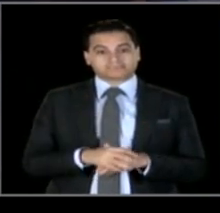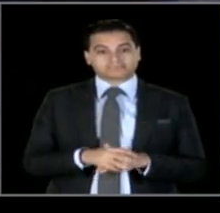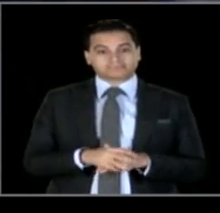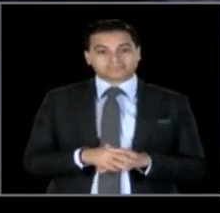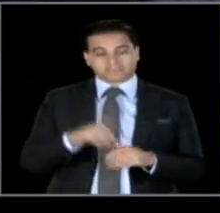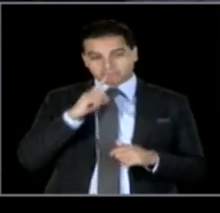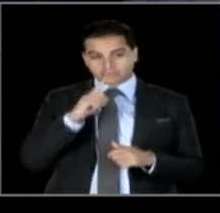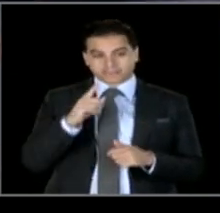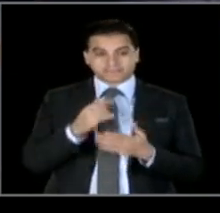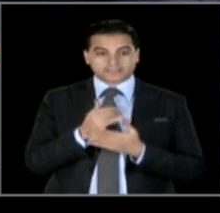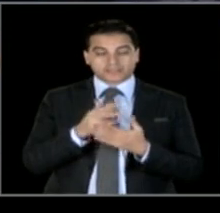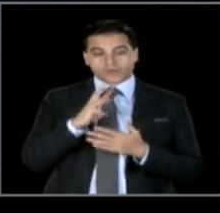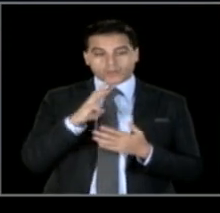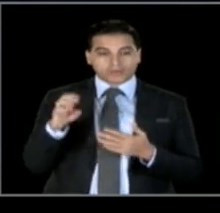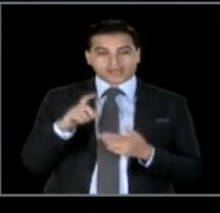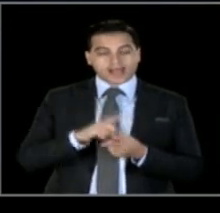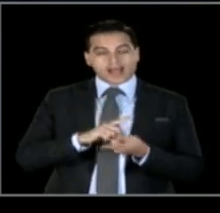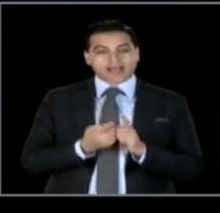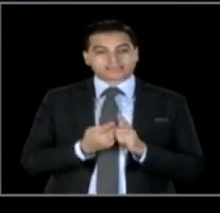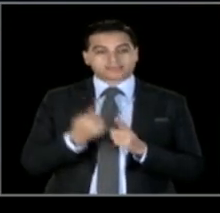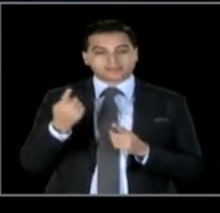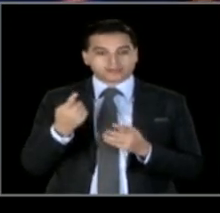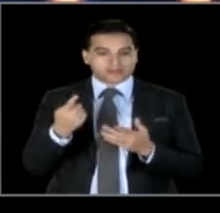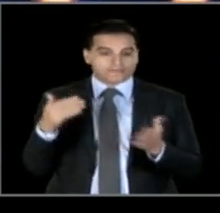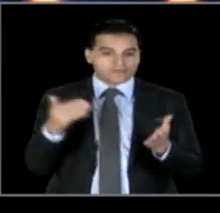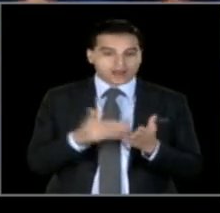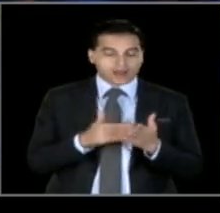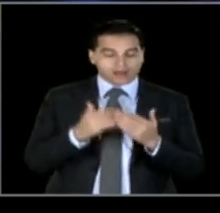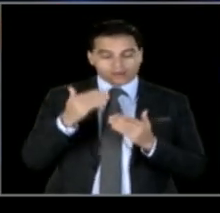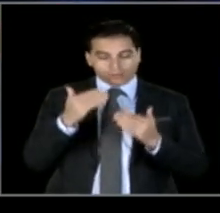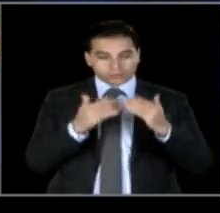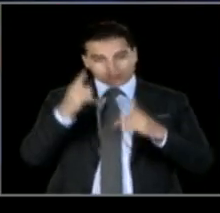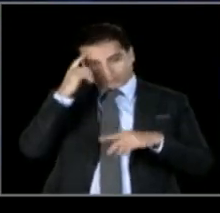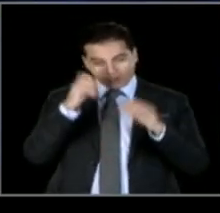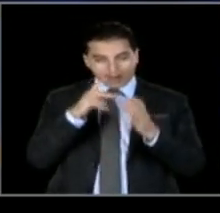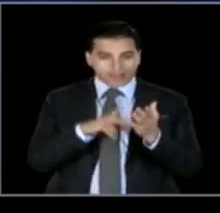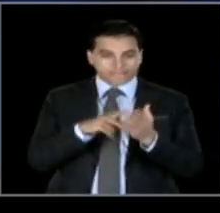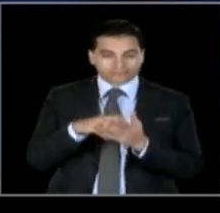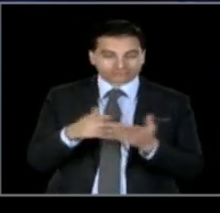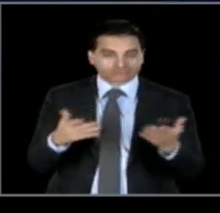طبعا مدرسة وي حصل العكس، السكور لما بعد قلقوا، بقوا مش قادرين ياخدوا الريسك.